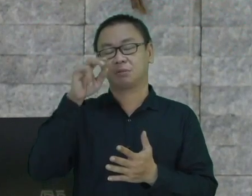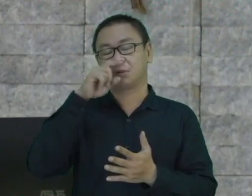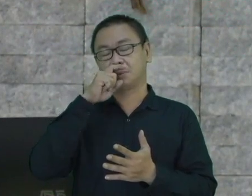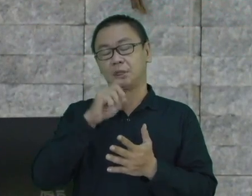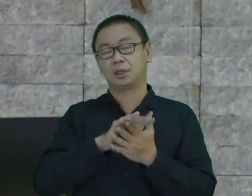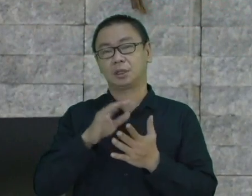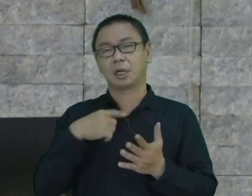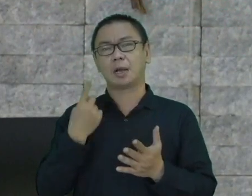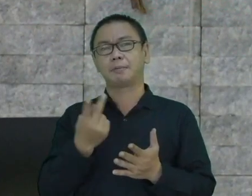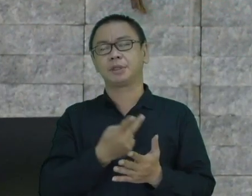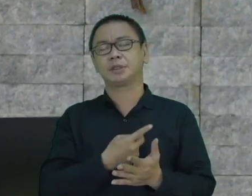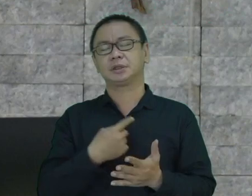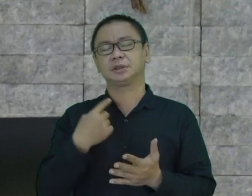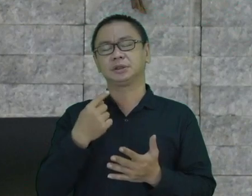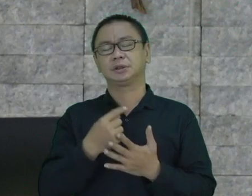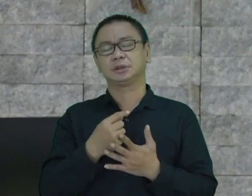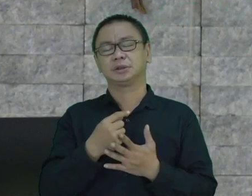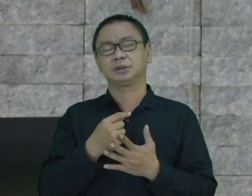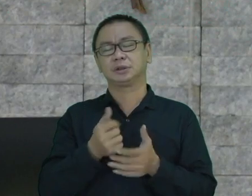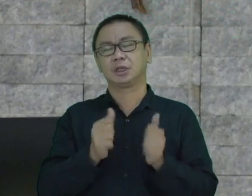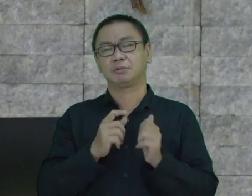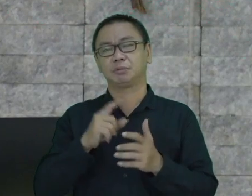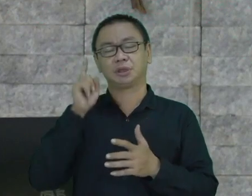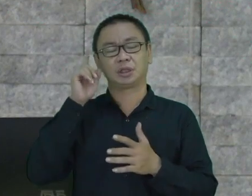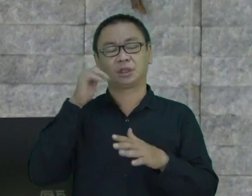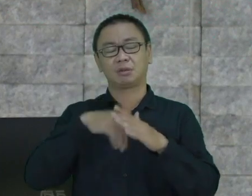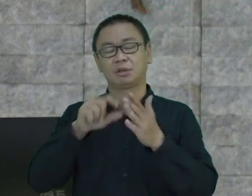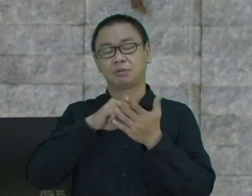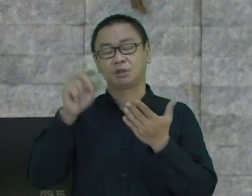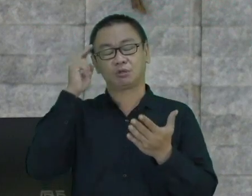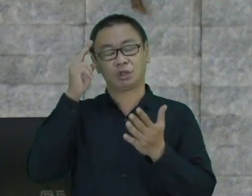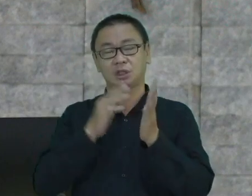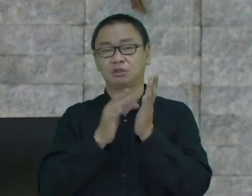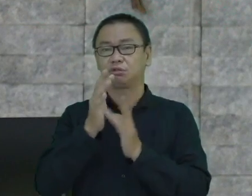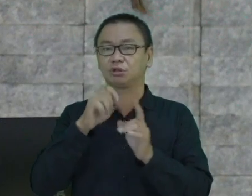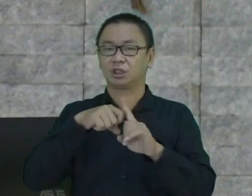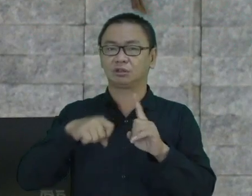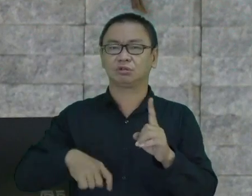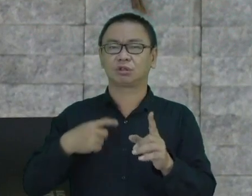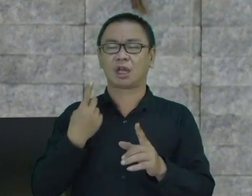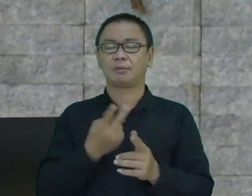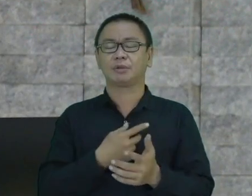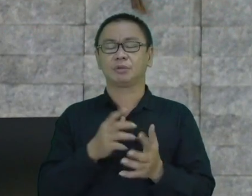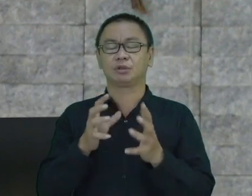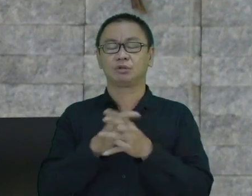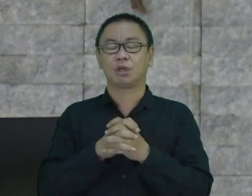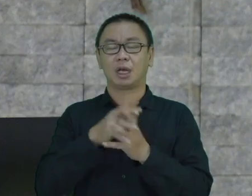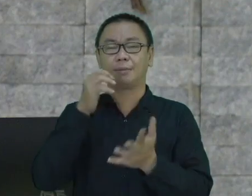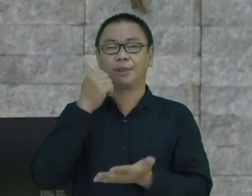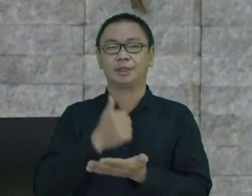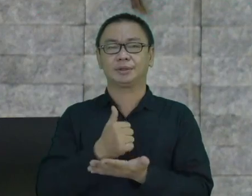kami siap untuk mendengarkannya. Di dalam nama Tuhan Yesus Kristus kami berdoa. Amin.